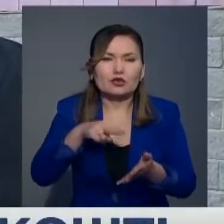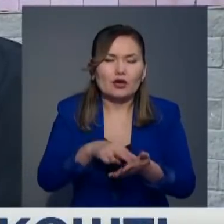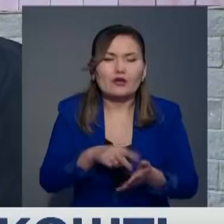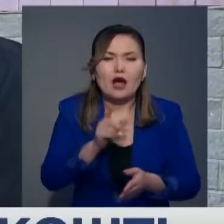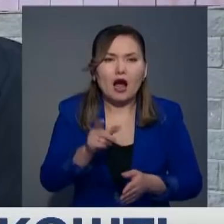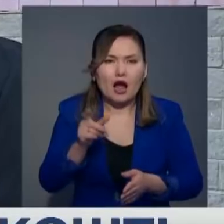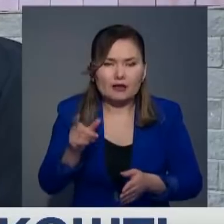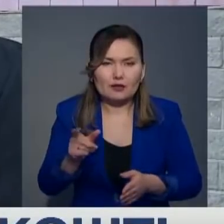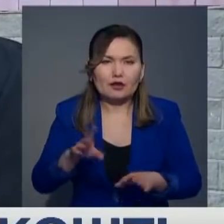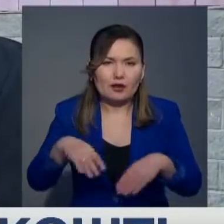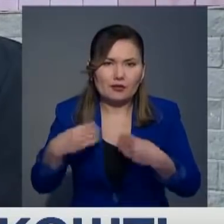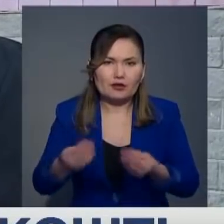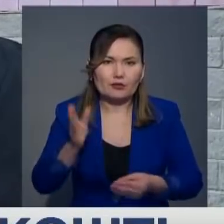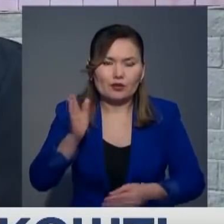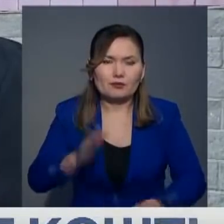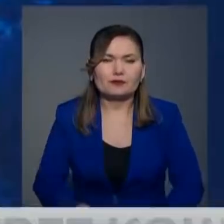комиссияның шешімін бөліп беретін боламыз.